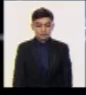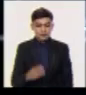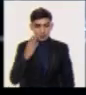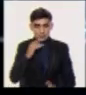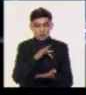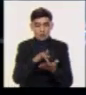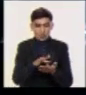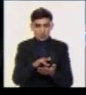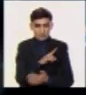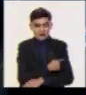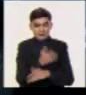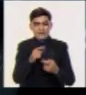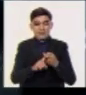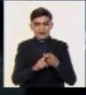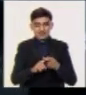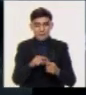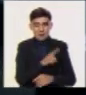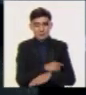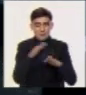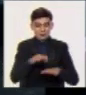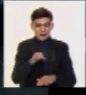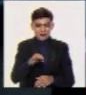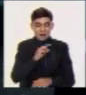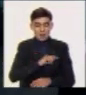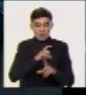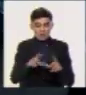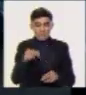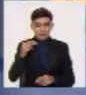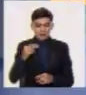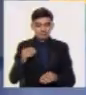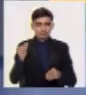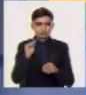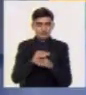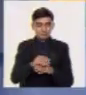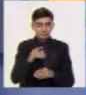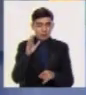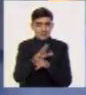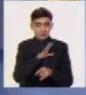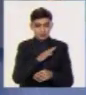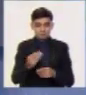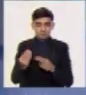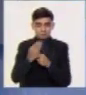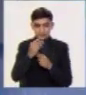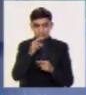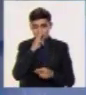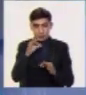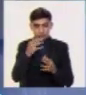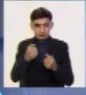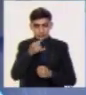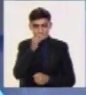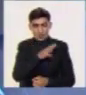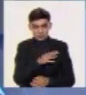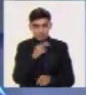Алматы қалалық клиникалық жұқпалы аурулар ауруханасының қызметкерлері президент бекіткен үстемақыны ала алмай жүрміз деп шағымданып отыр.